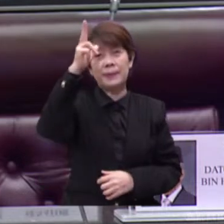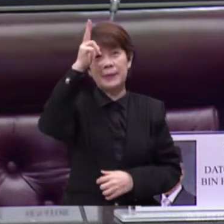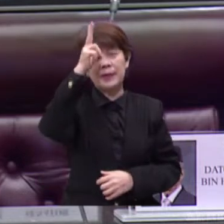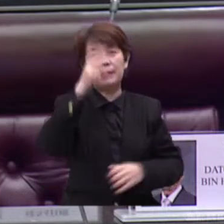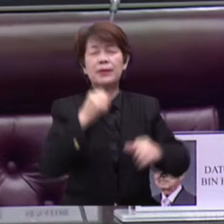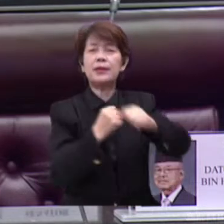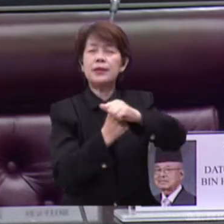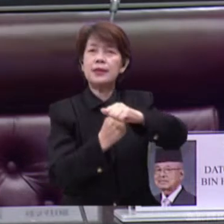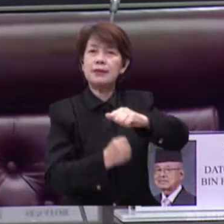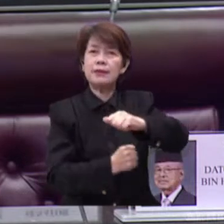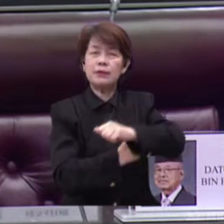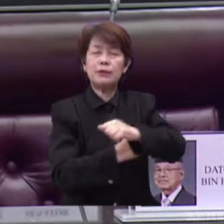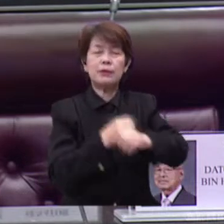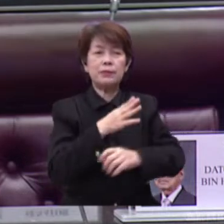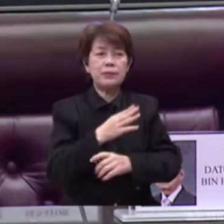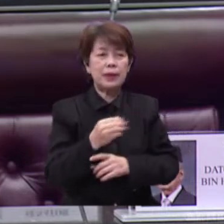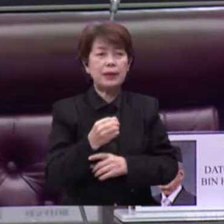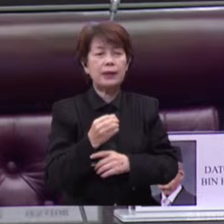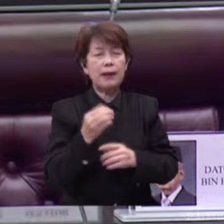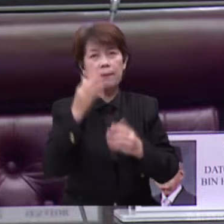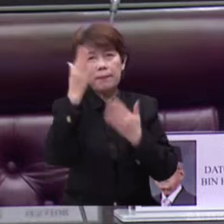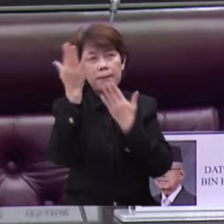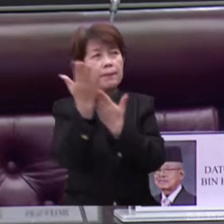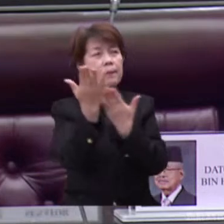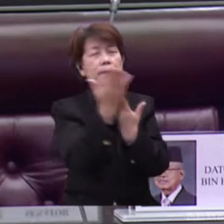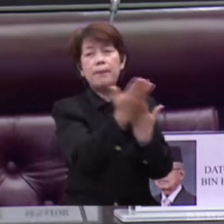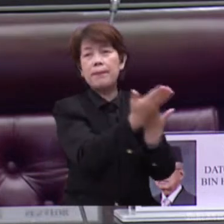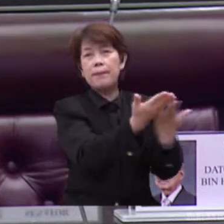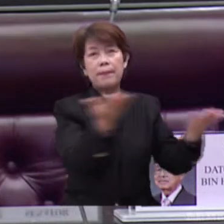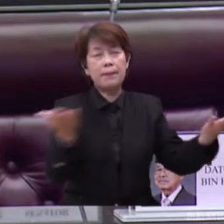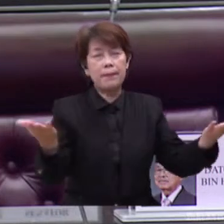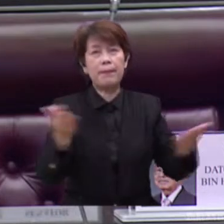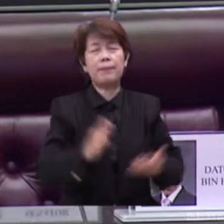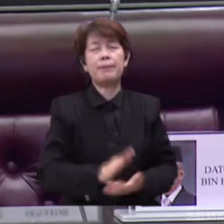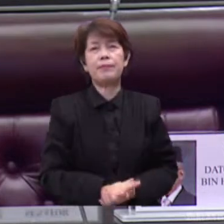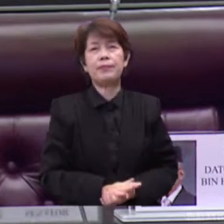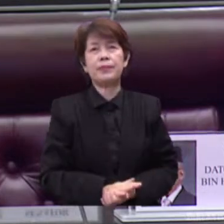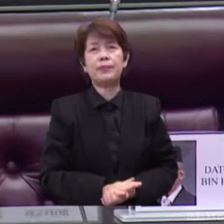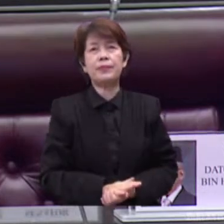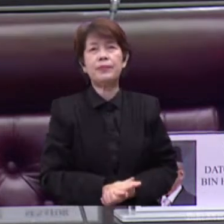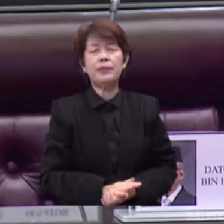bentangkan sediakan di dalam negara umpamanya sekarang